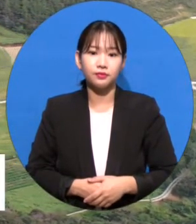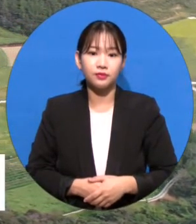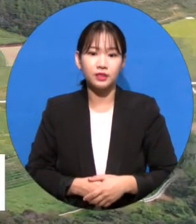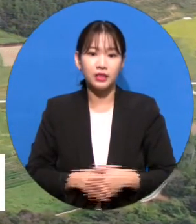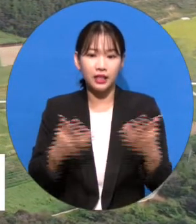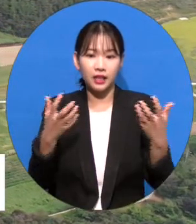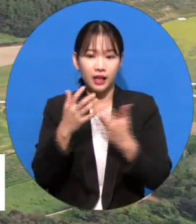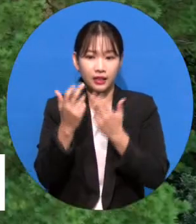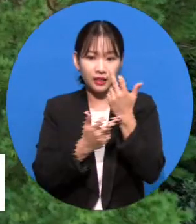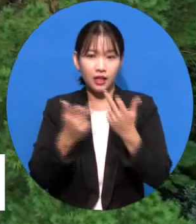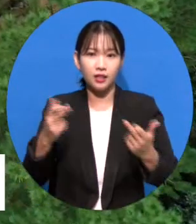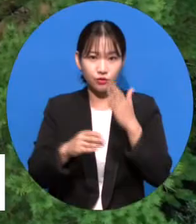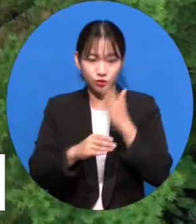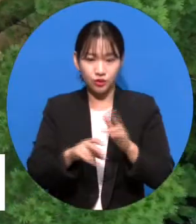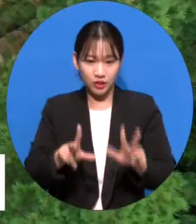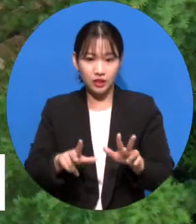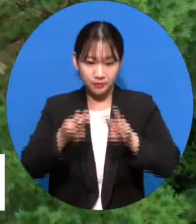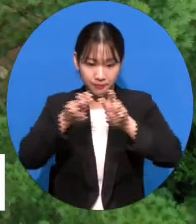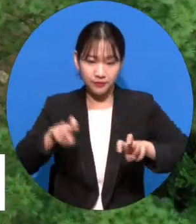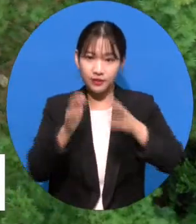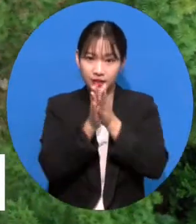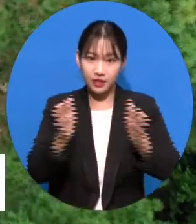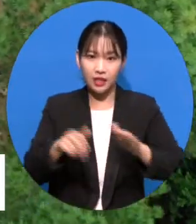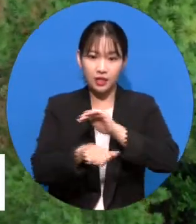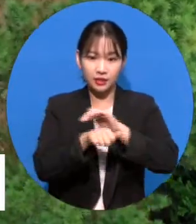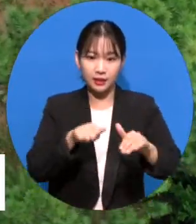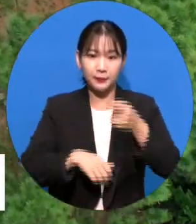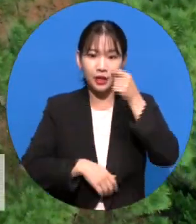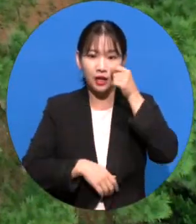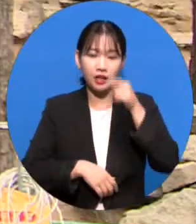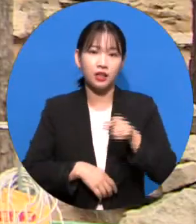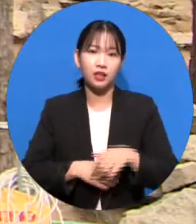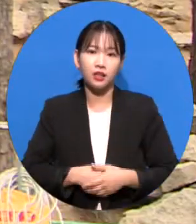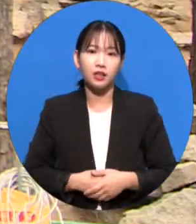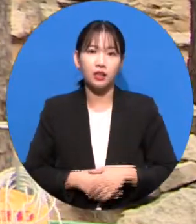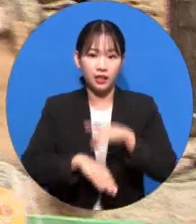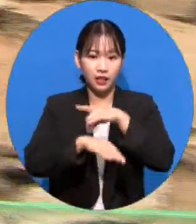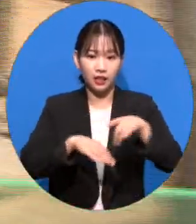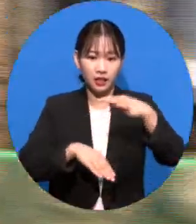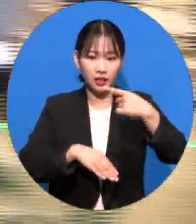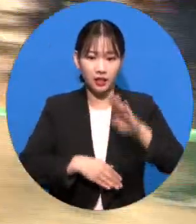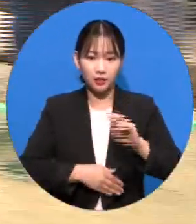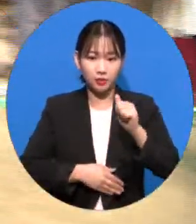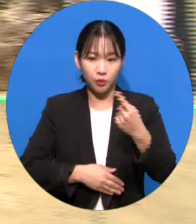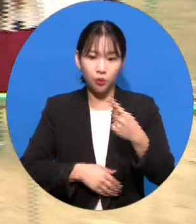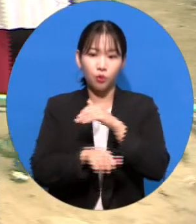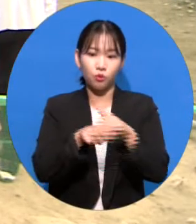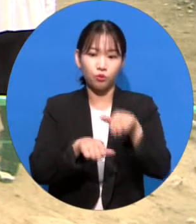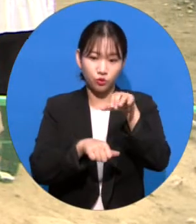울창한 산림 한가운데 이제 막 발굴이 시작된 고분들이 눈에 들어옵니다. 해남군 우포리